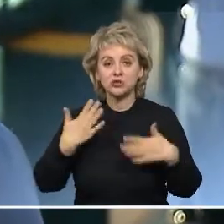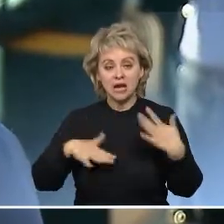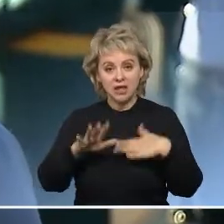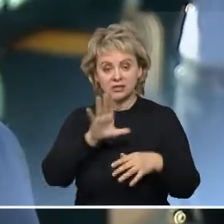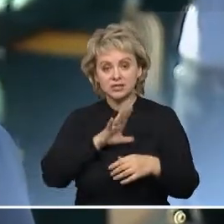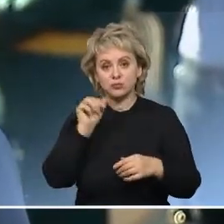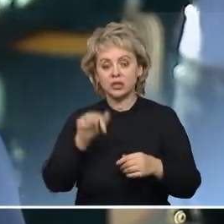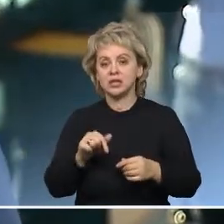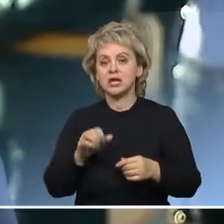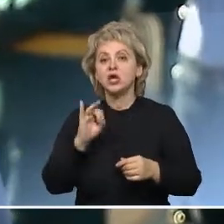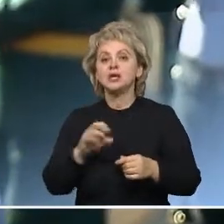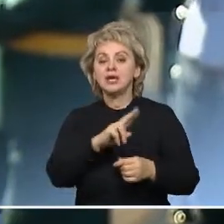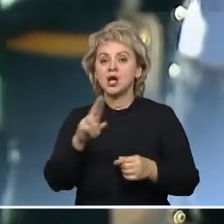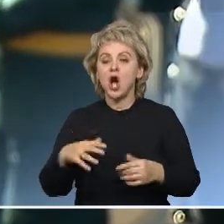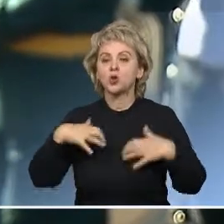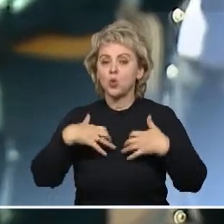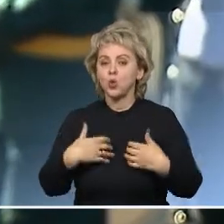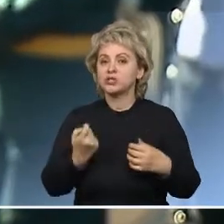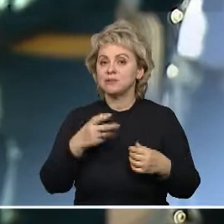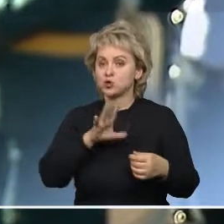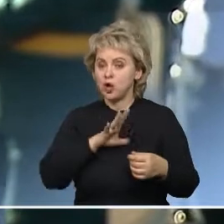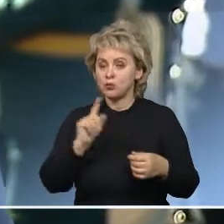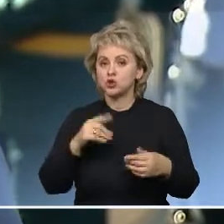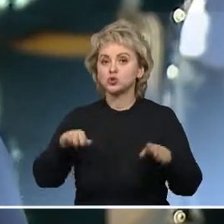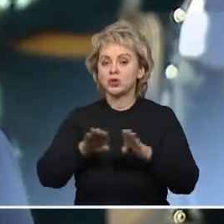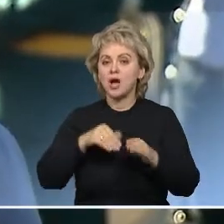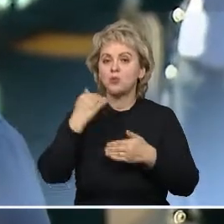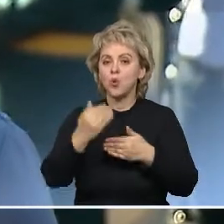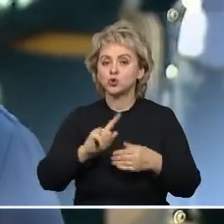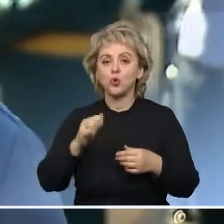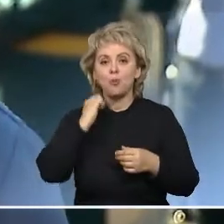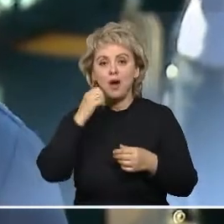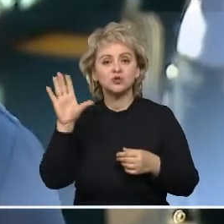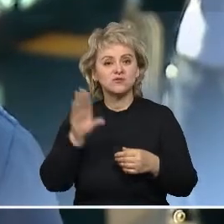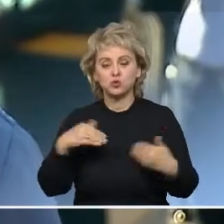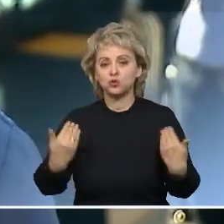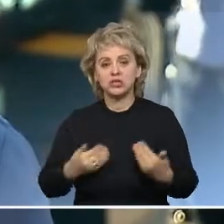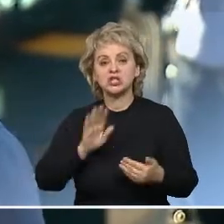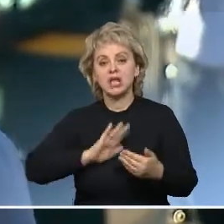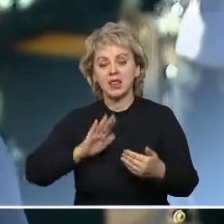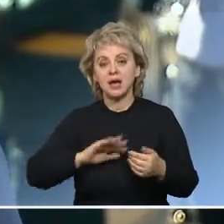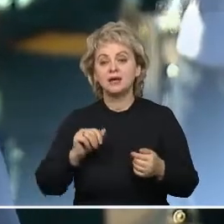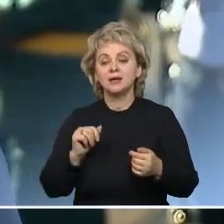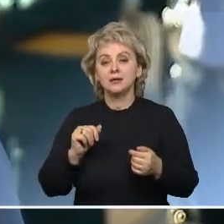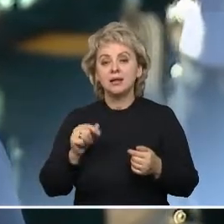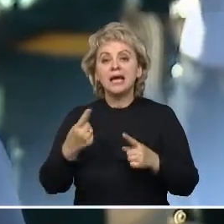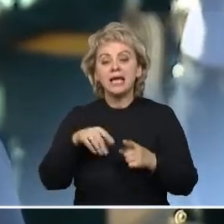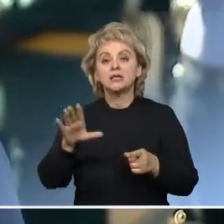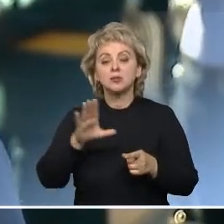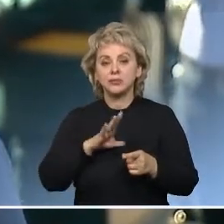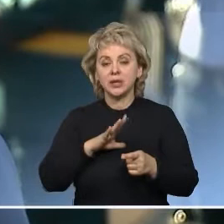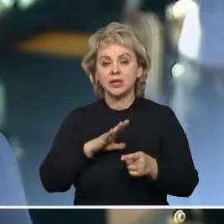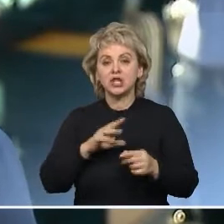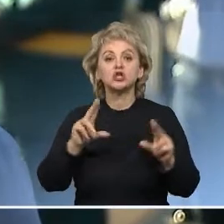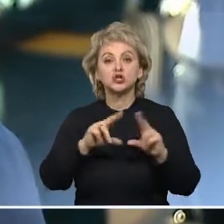было. Вот, и, ну, как бы горечь немножко была, что так поздно, что бабушка, вот она же его всю жизнь ждала. Это было,